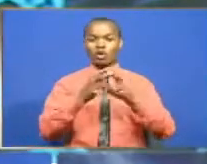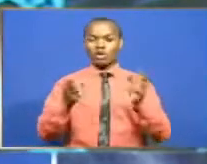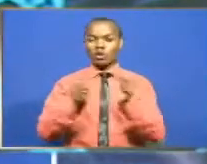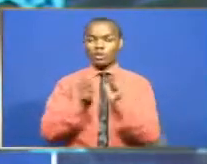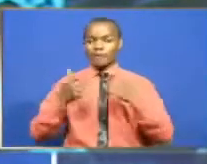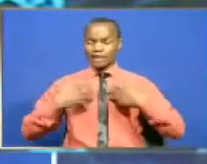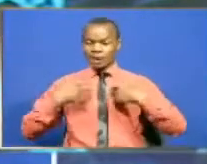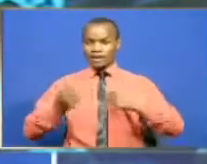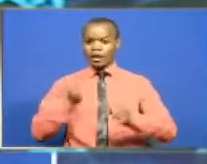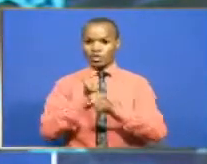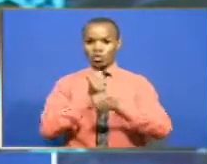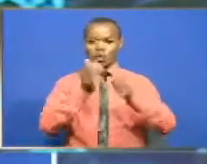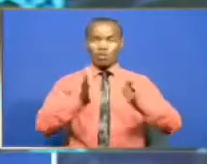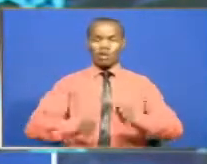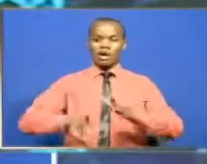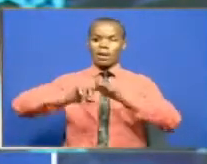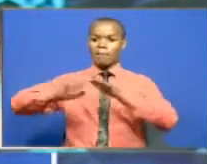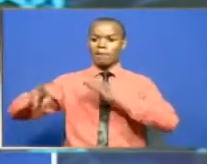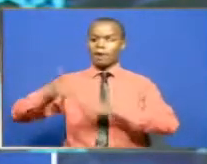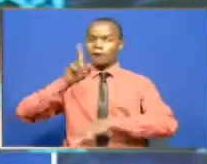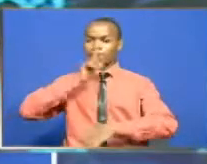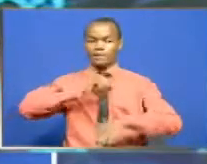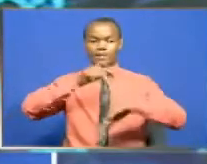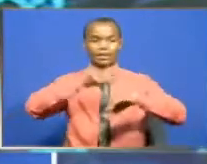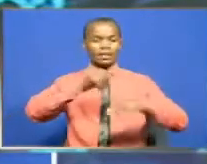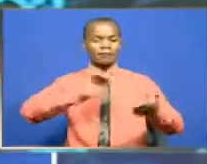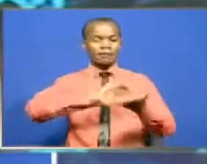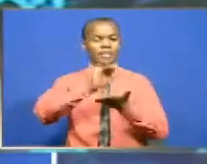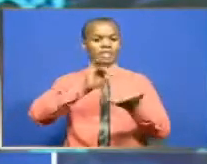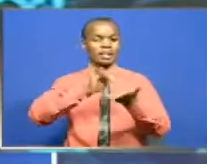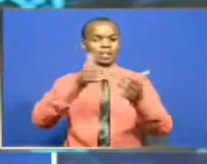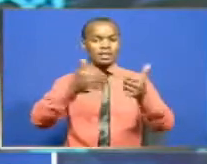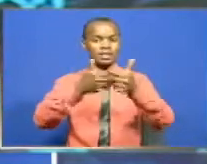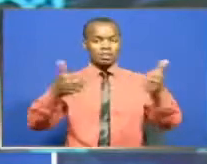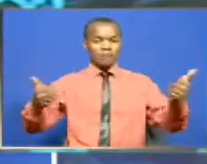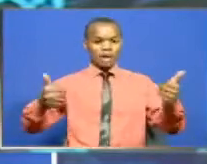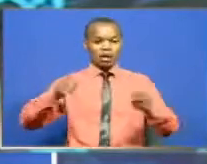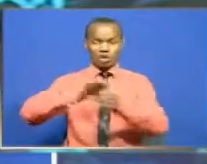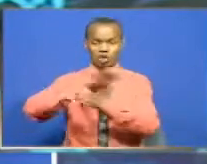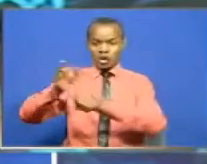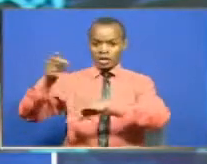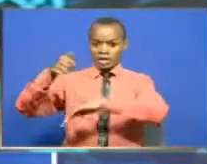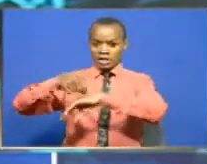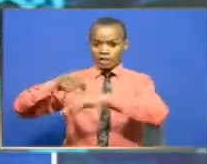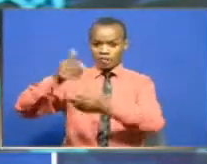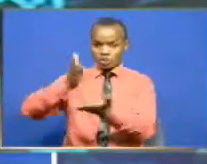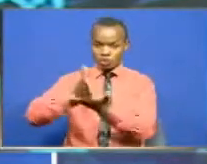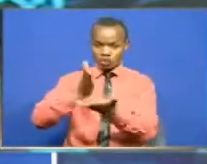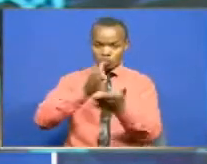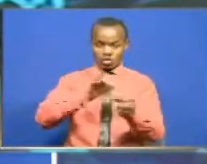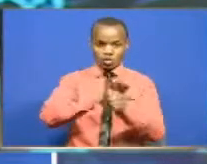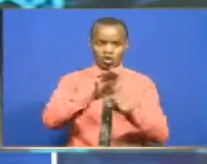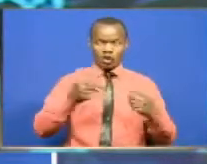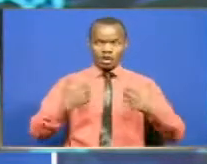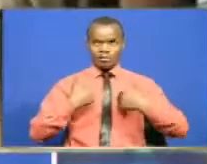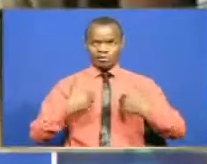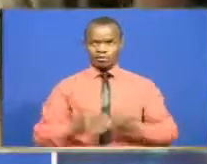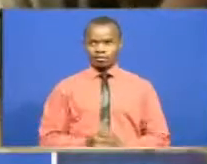ambaye awali alitoroka kutoka kituo cha kutengea waathiriwa wa virusi vya corona baada ya kudhibitishwa kuwa na virusi hivyo.